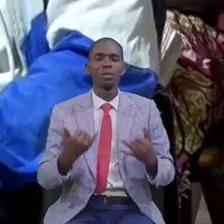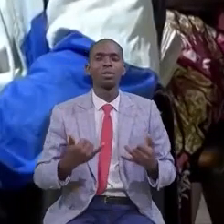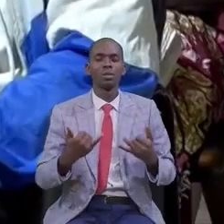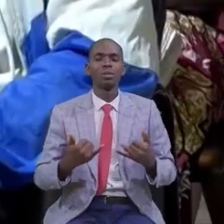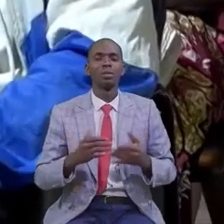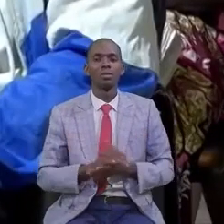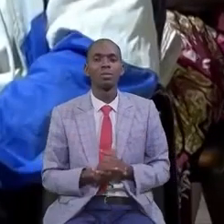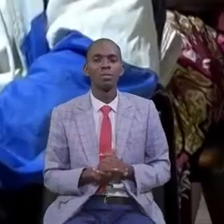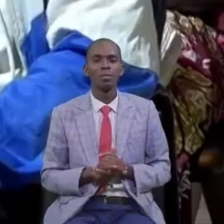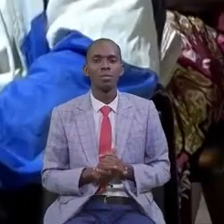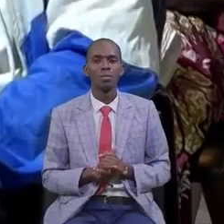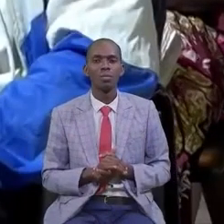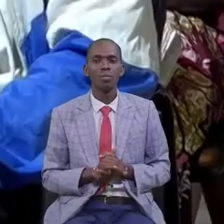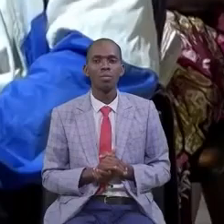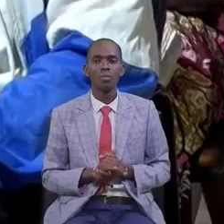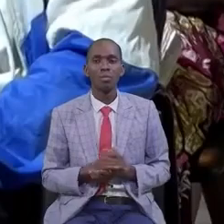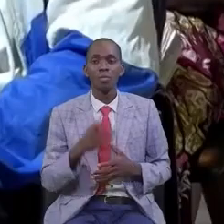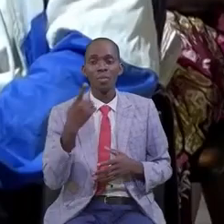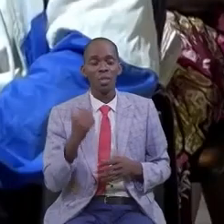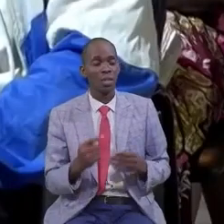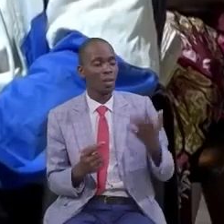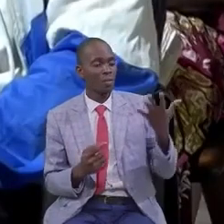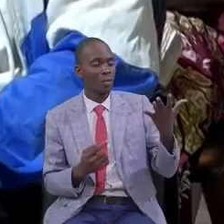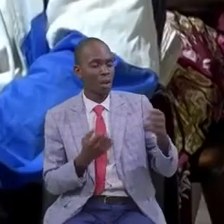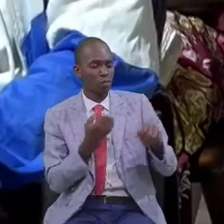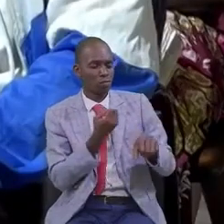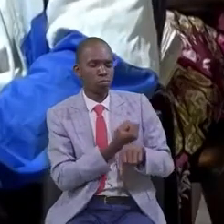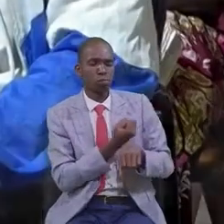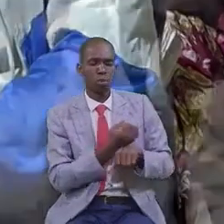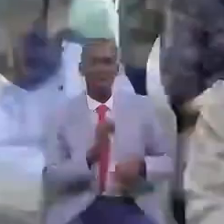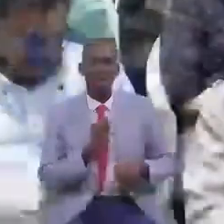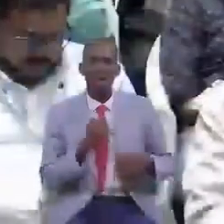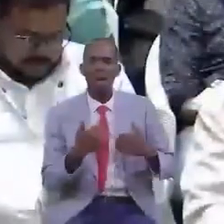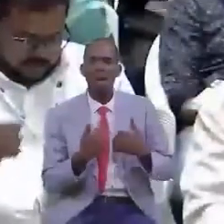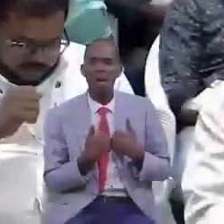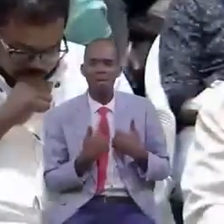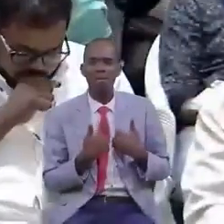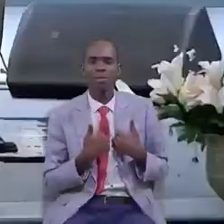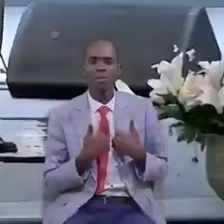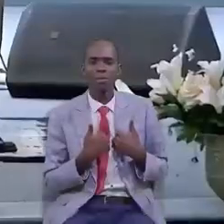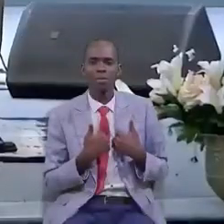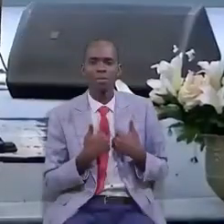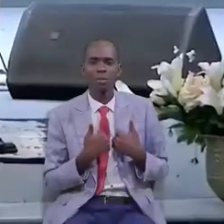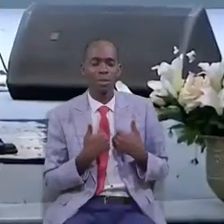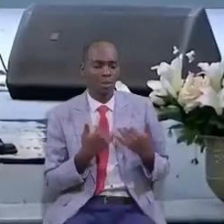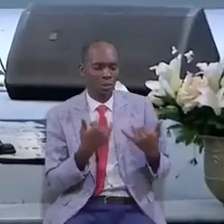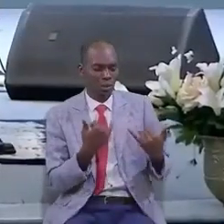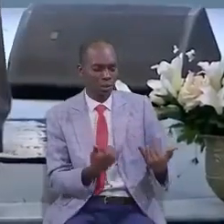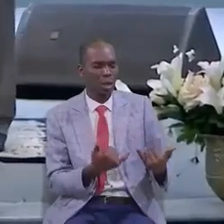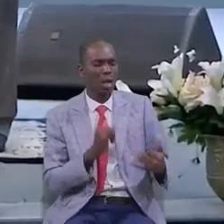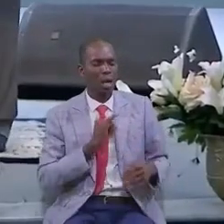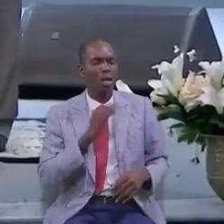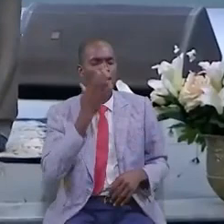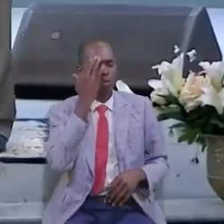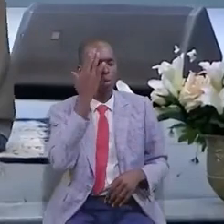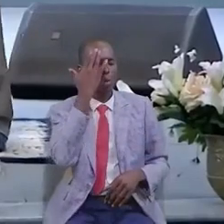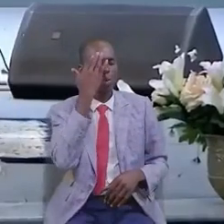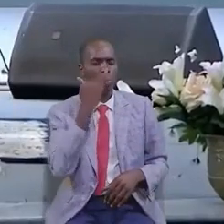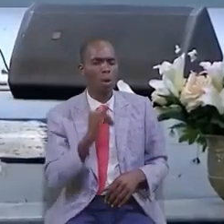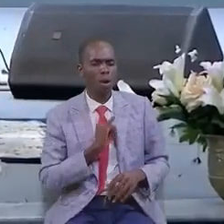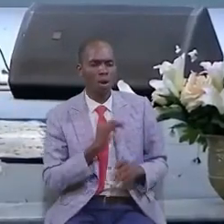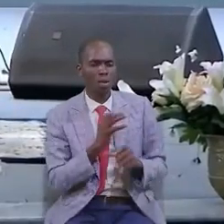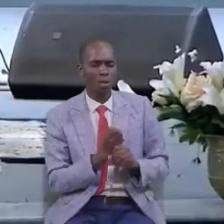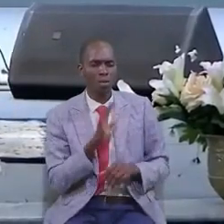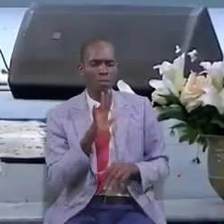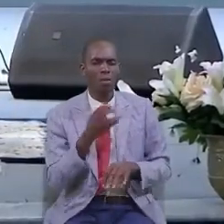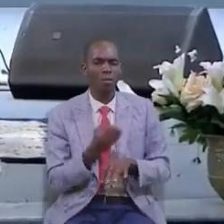మహిమ చెల్లిద్దాం. The five stones I have, నేను కలిగి ఉన్న ఐదు రాళ్ళు. నౌ ఐ నో వై. ఇప్పుడు ఎందుకు కలిగి